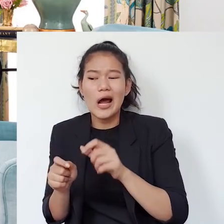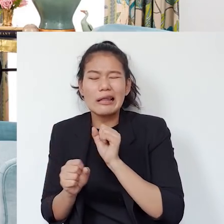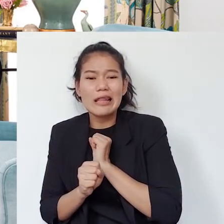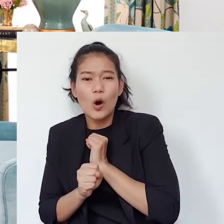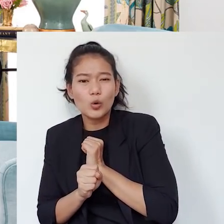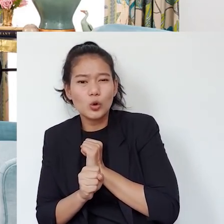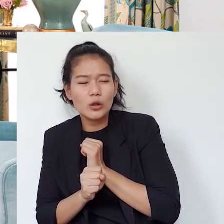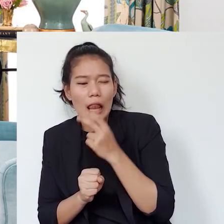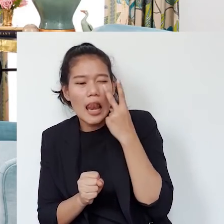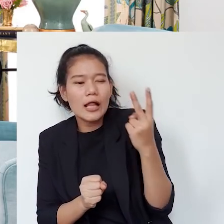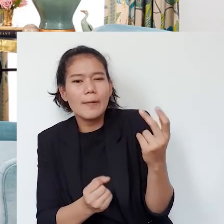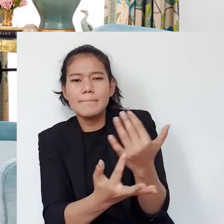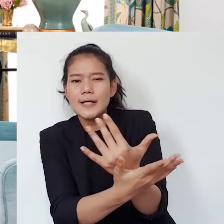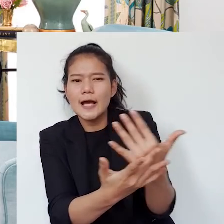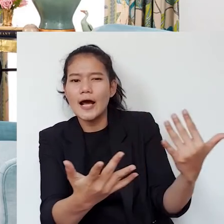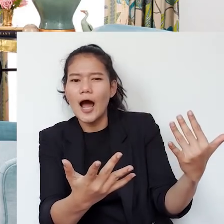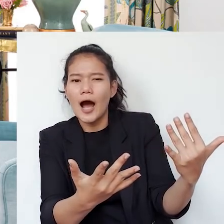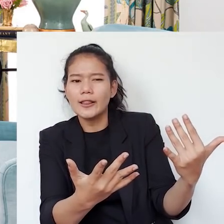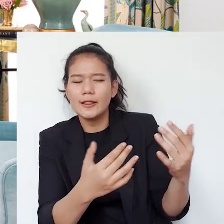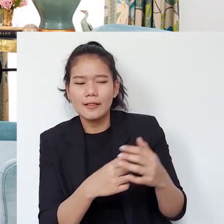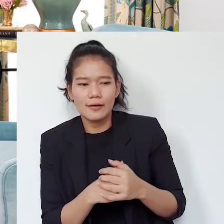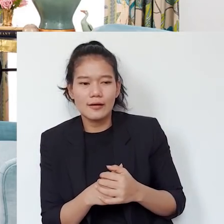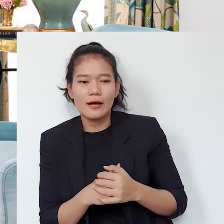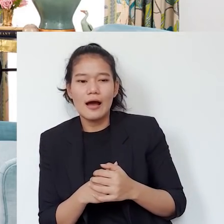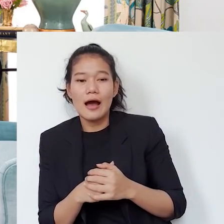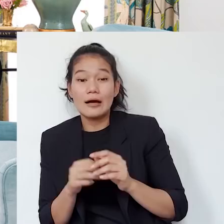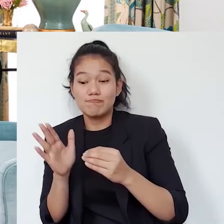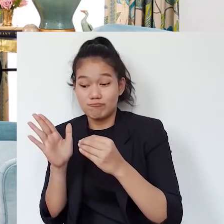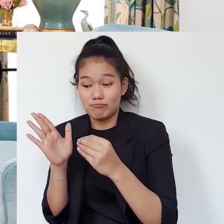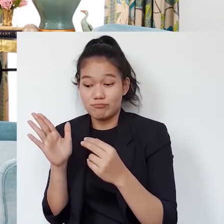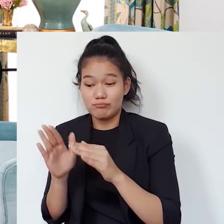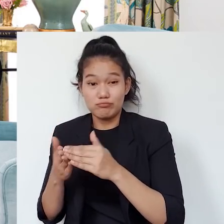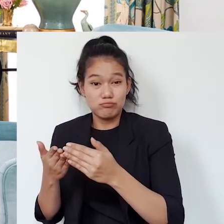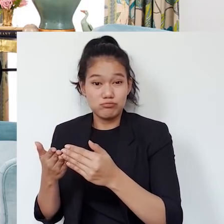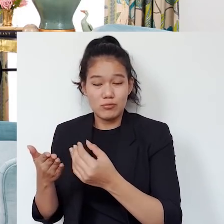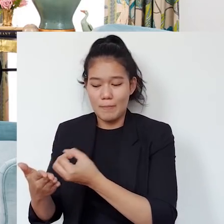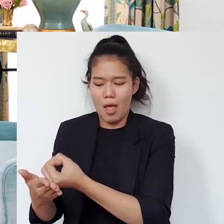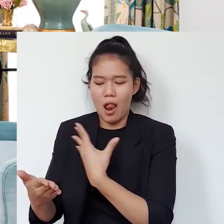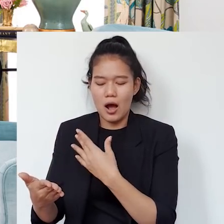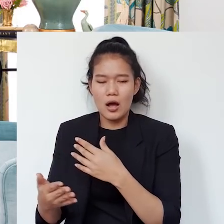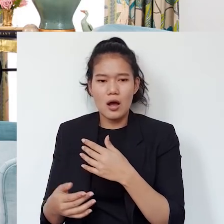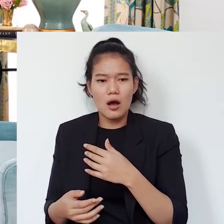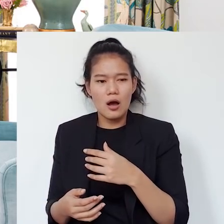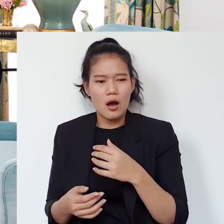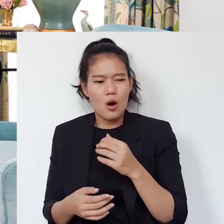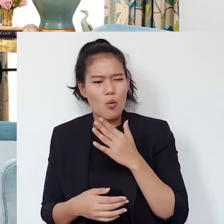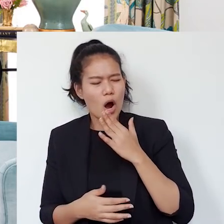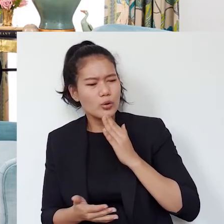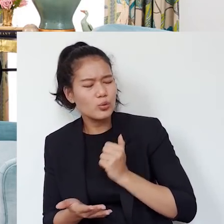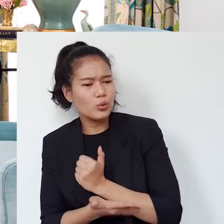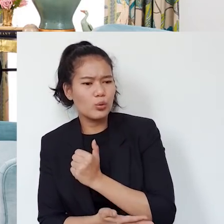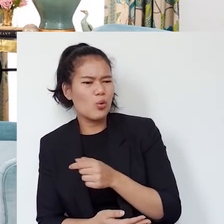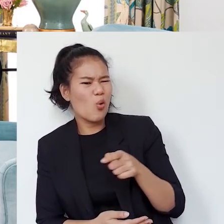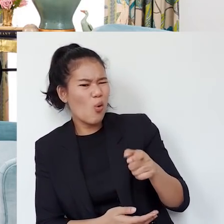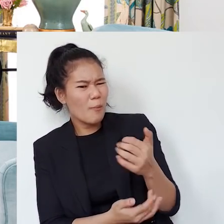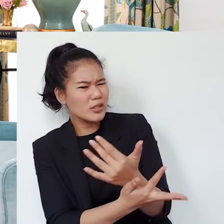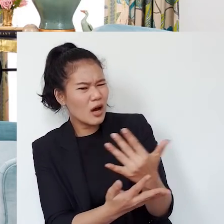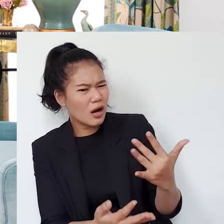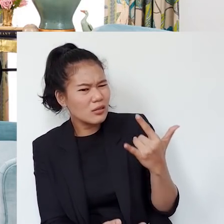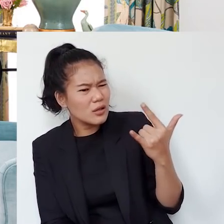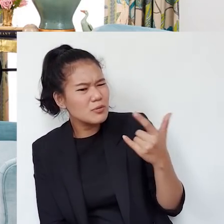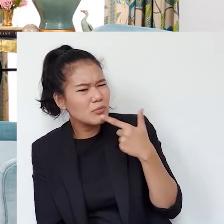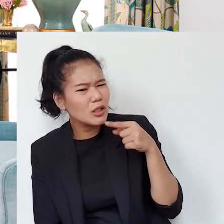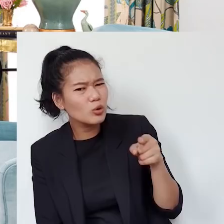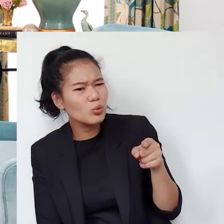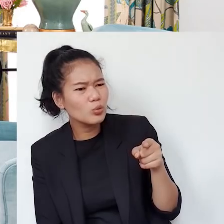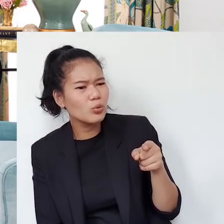orang banyak. Teks kita mengatakan bahwa, waduh, kok mereka begini ya, tetap kekeh.